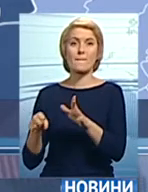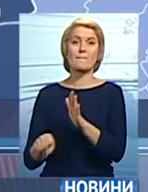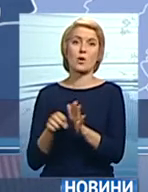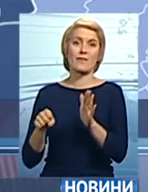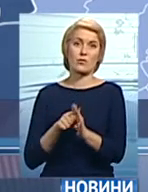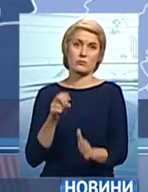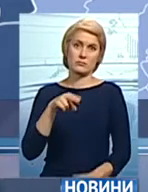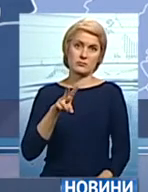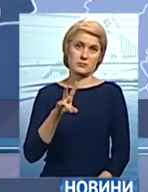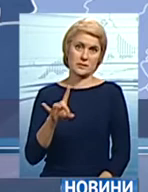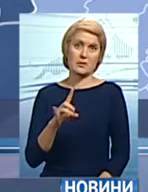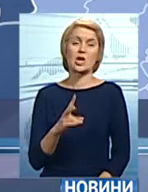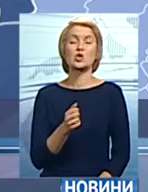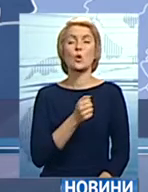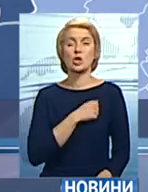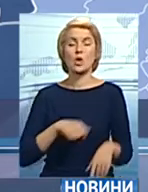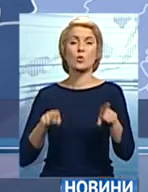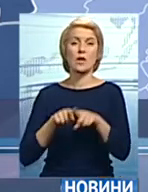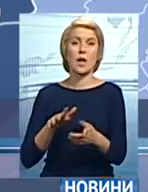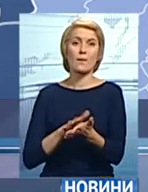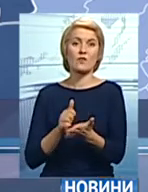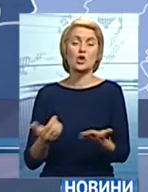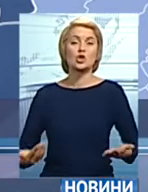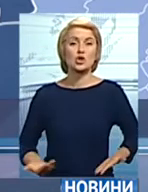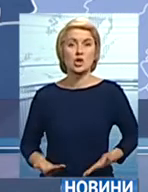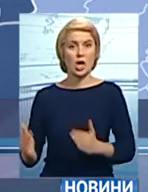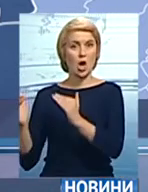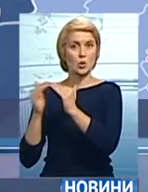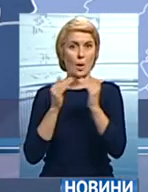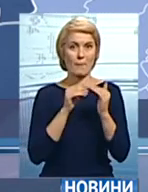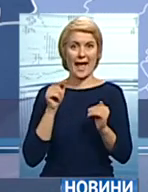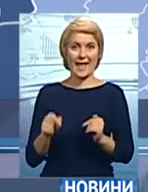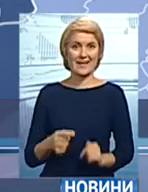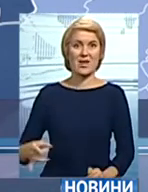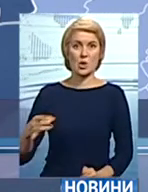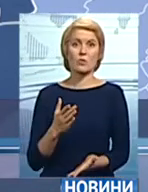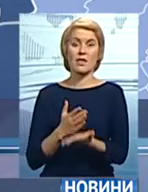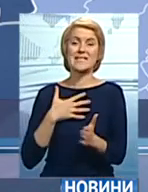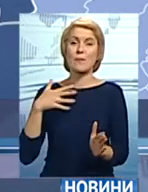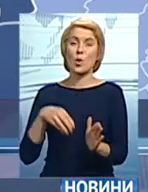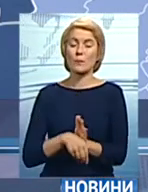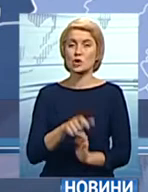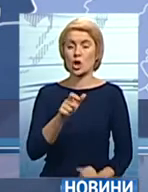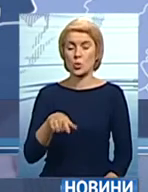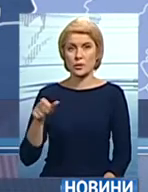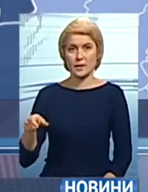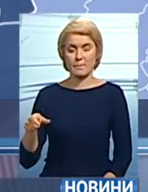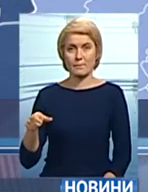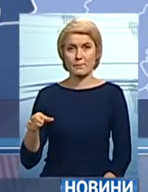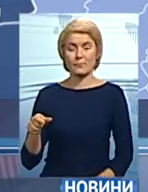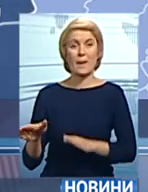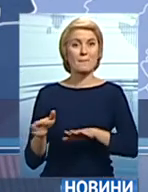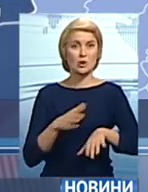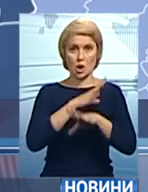ДНР. Ну, к сожалению, також були повреждені і жилі, дома цього района. і є погибші люди. А вот